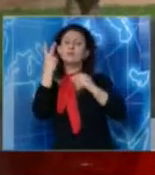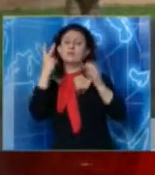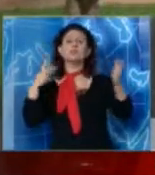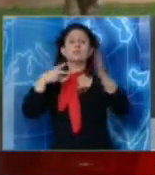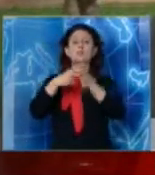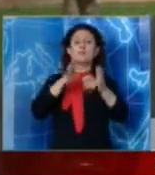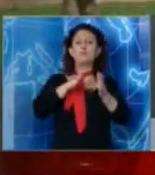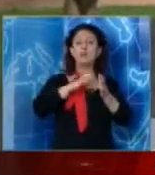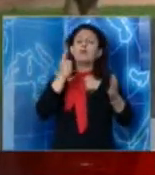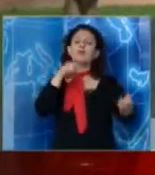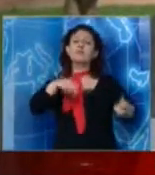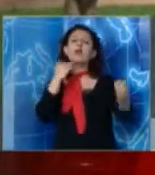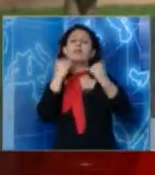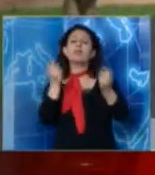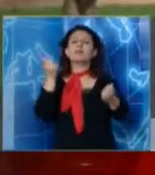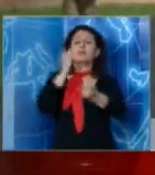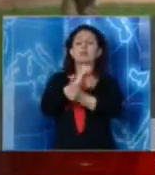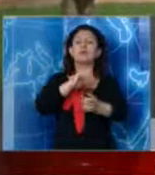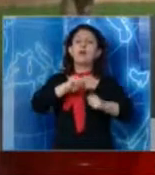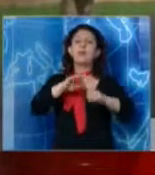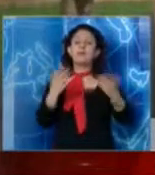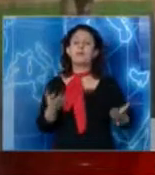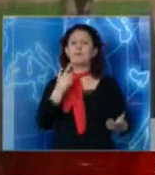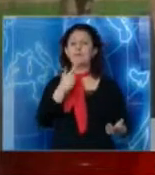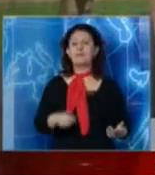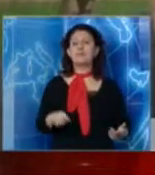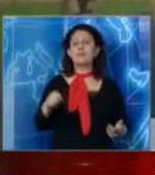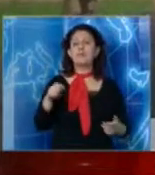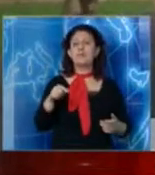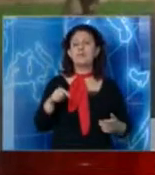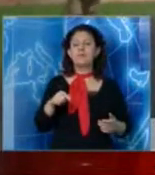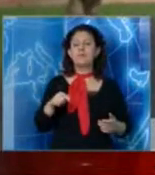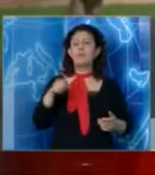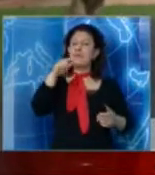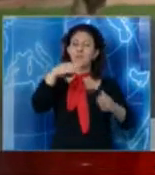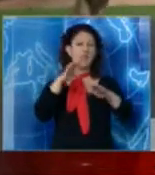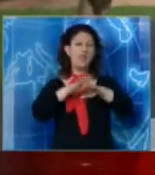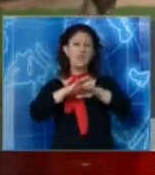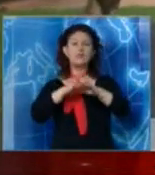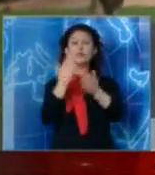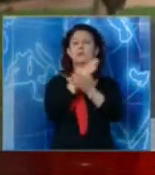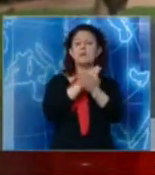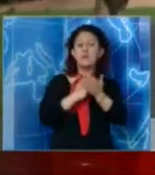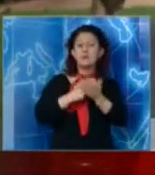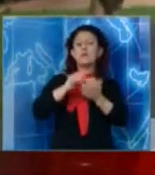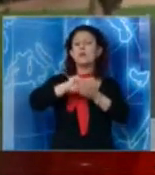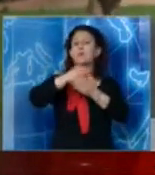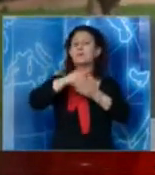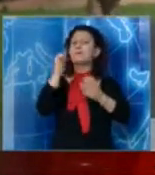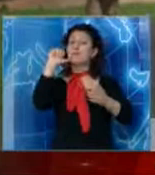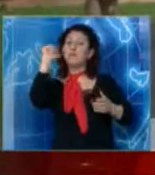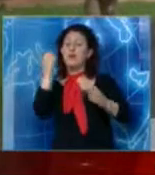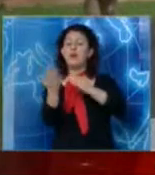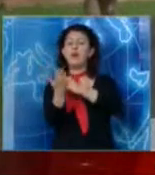edeyim adres değişikliği yapayım diye aradım. 500 tane evrak geldi. İşte bu elimdeki zarfa istinaden üzerinde değerli evrak